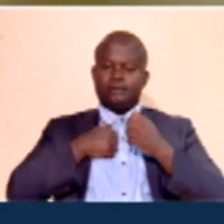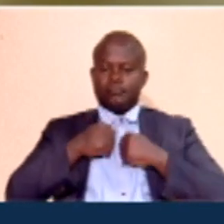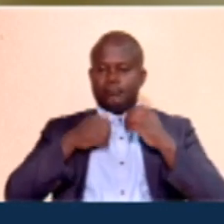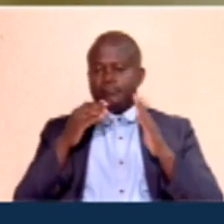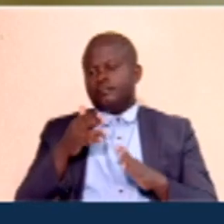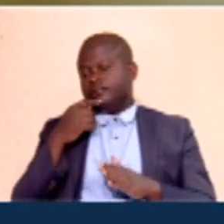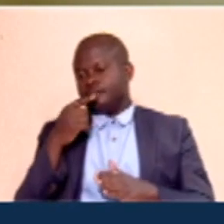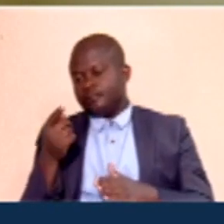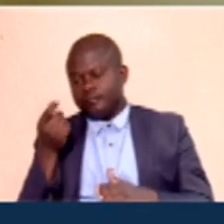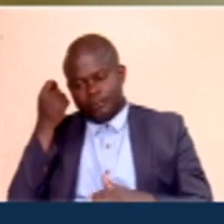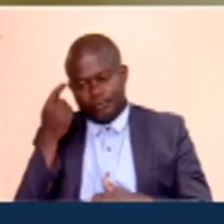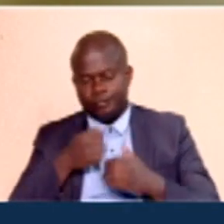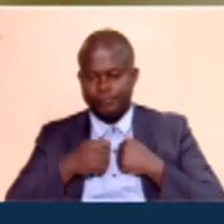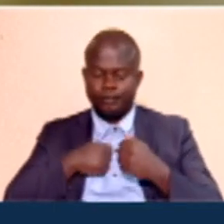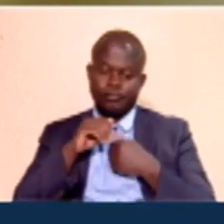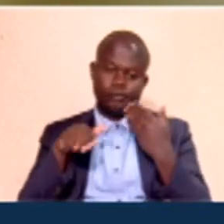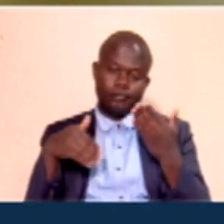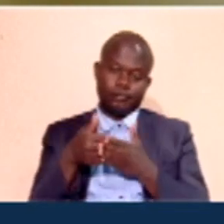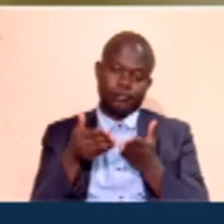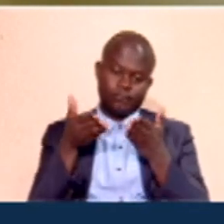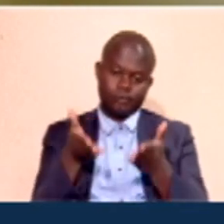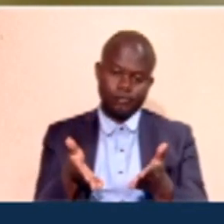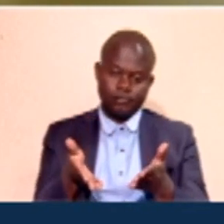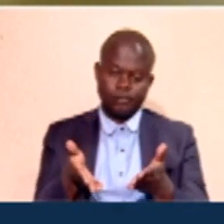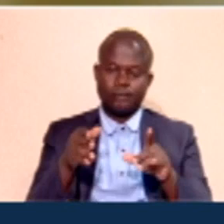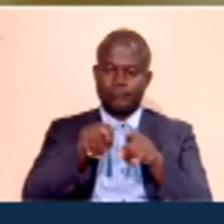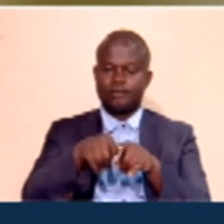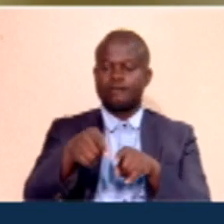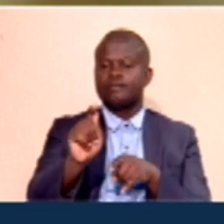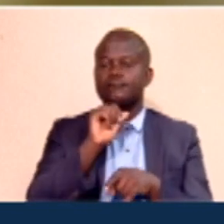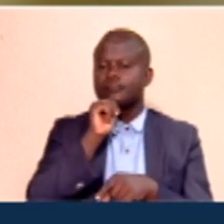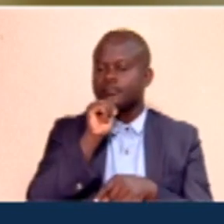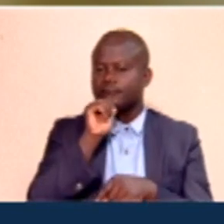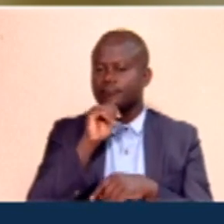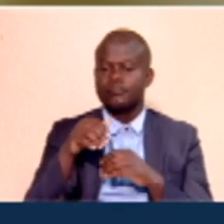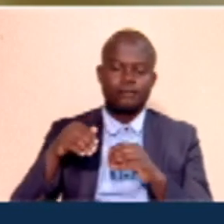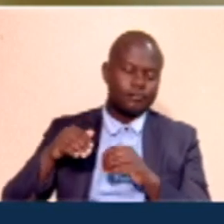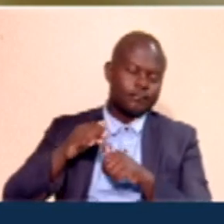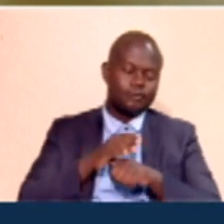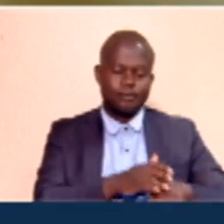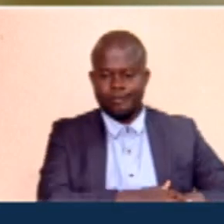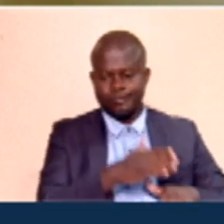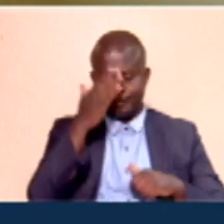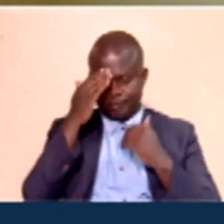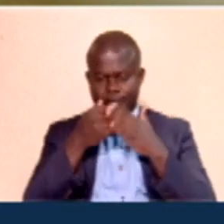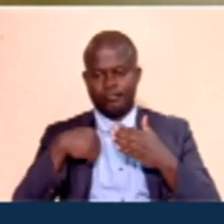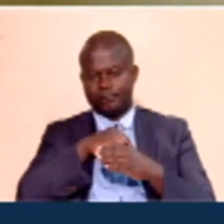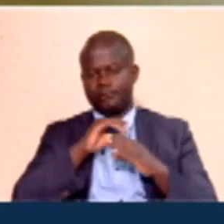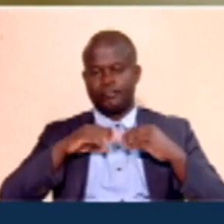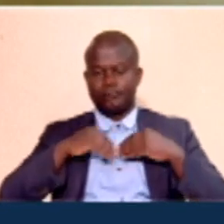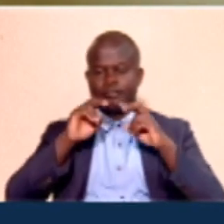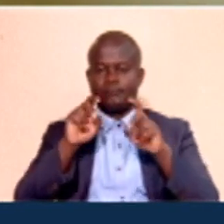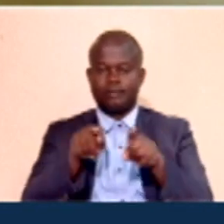So nukuvuga yuko umunyarwanda wa hano nawe ntabwo asubijwe inyuma, kubera yuko tubemera yuko